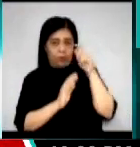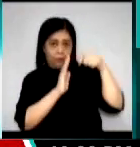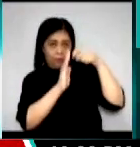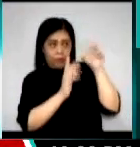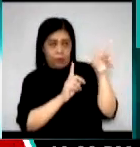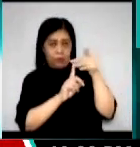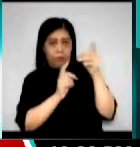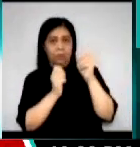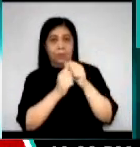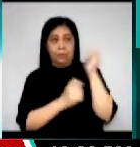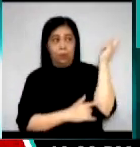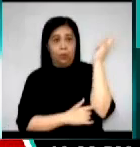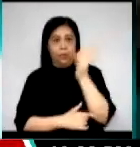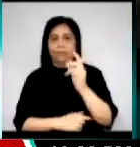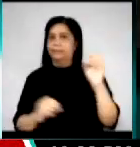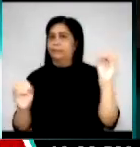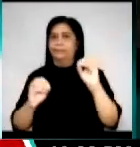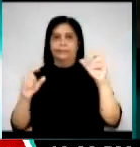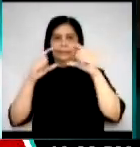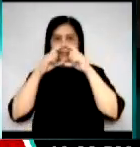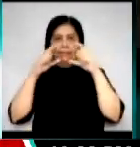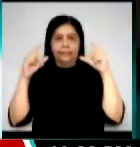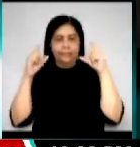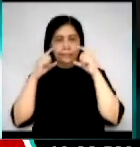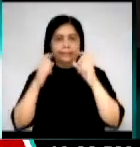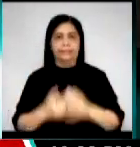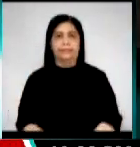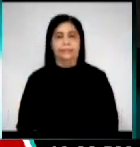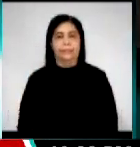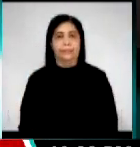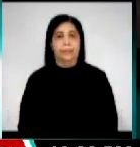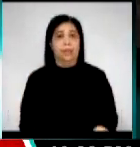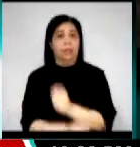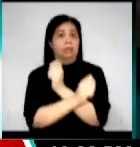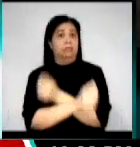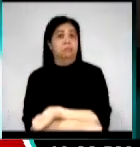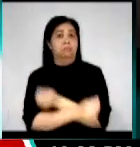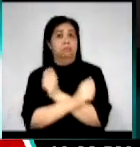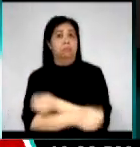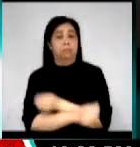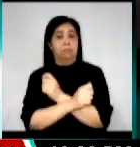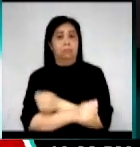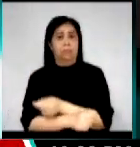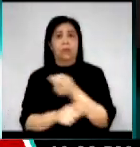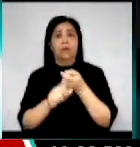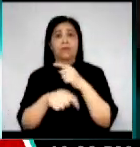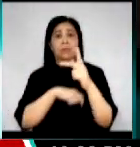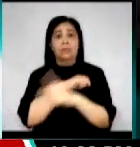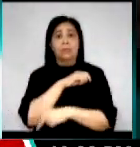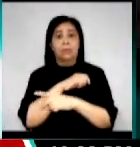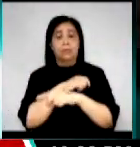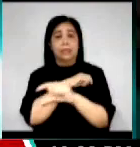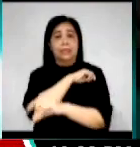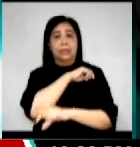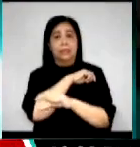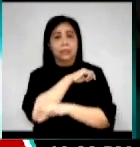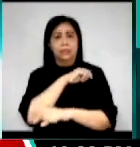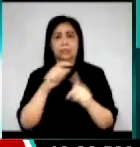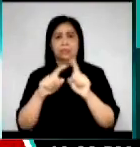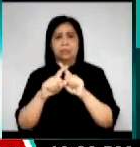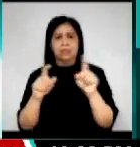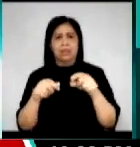waiter, walang mga suot na face mask. Ang banda namang tumugtog mula pa raw sa probinsya ng Quezon, pero hindi daw mga bata sa